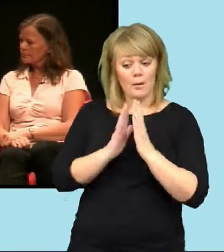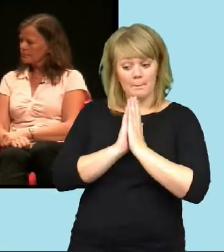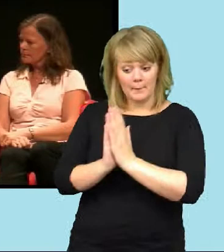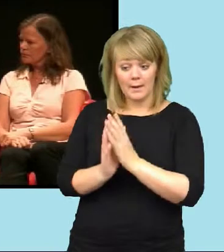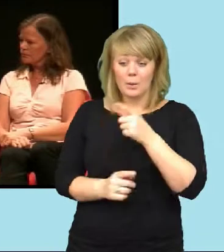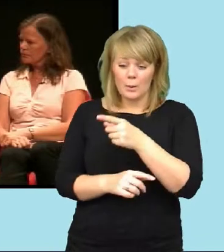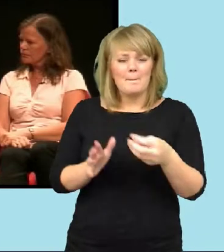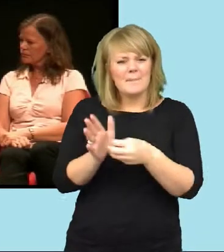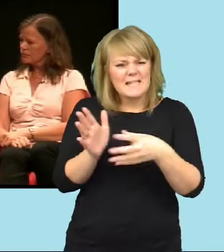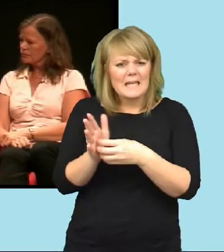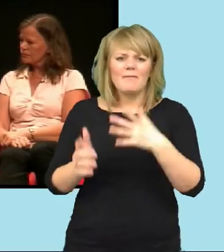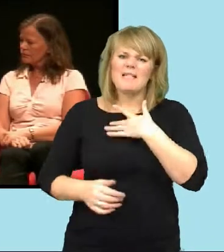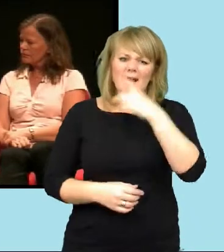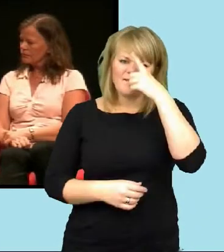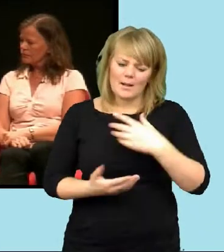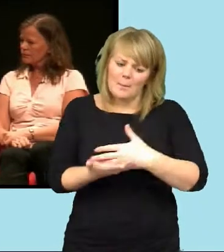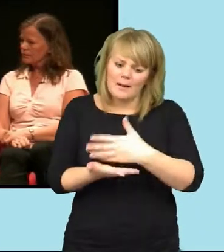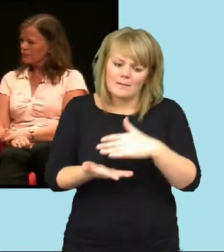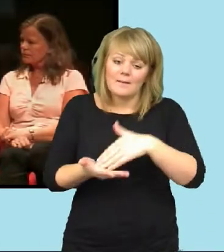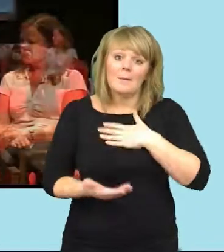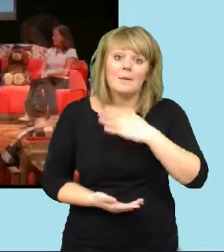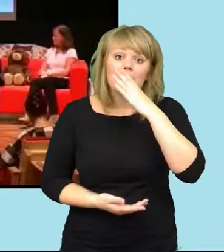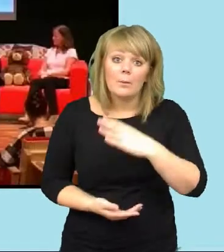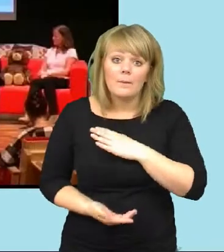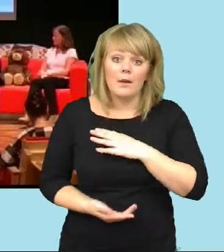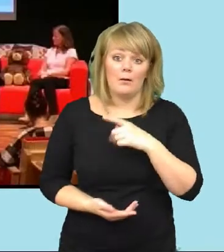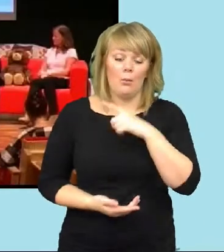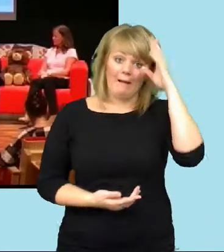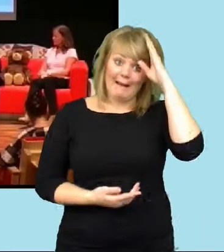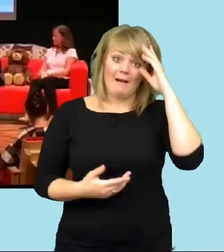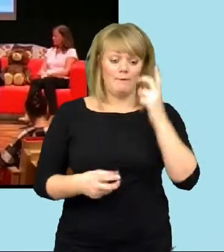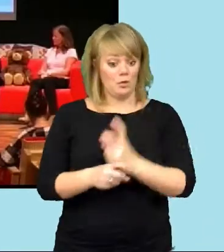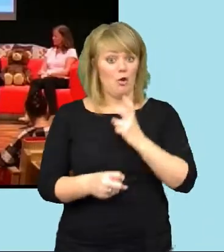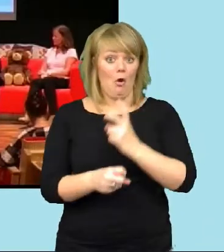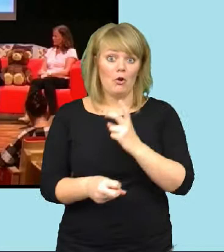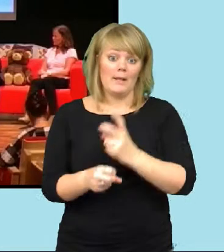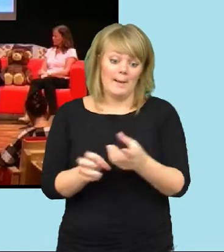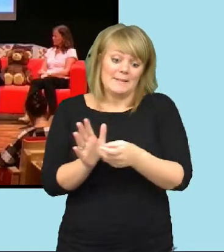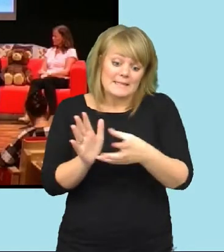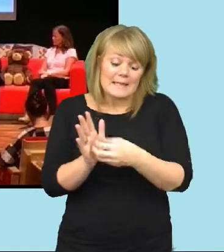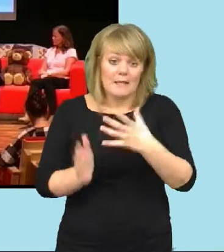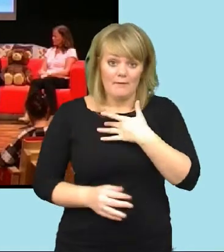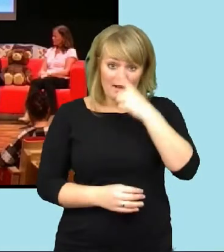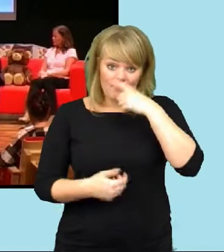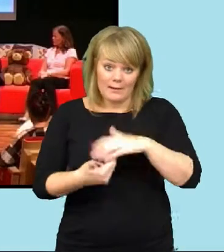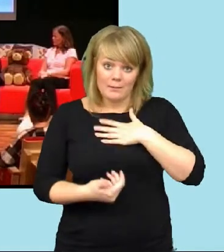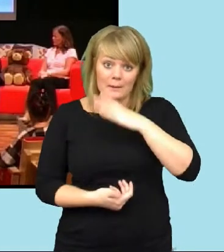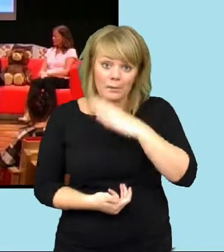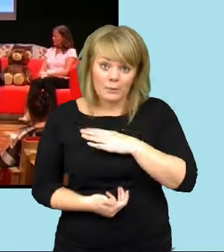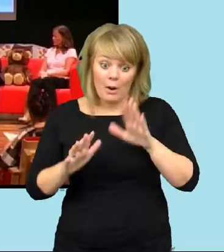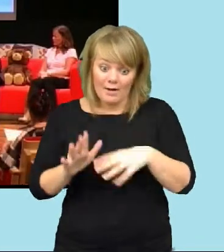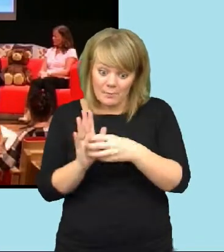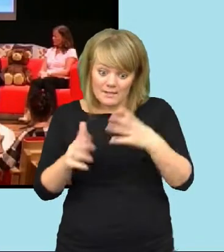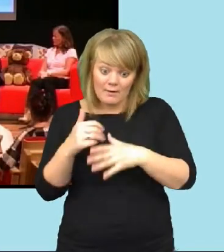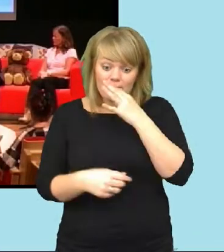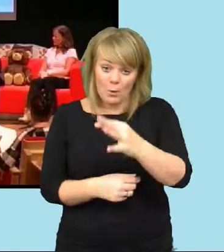beskriva hjärtfelet för min dotter. Och han försöker beskriva det för henne. Och när han har gjort det så frågar han, har du